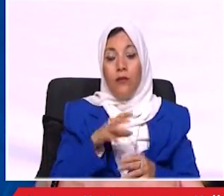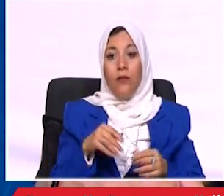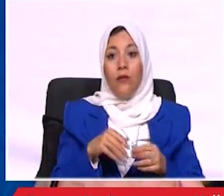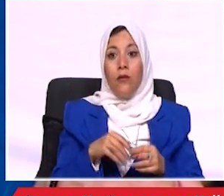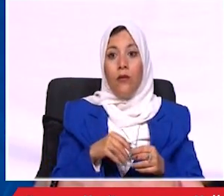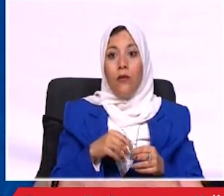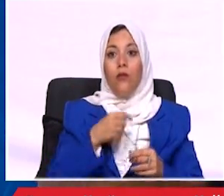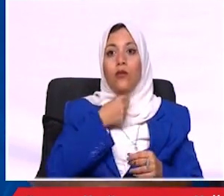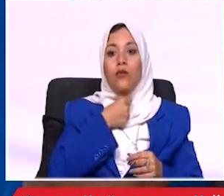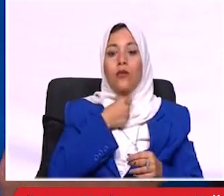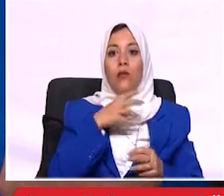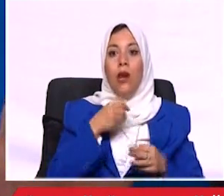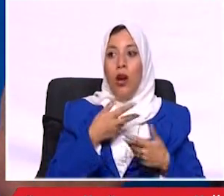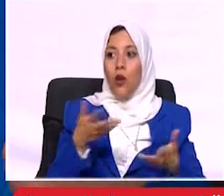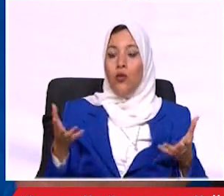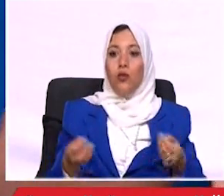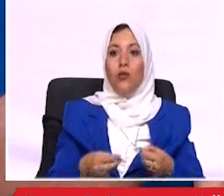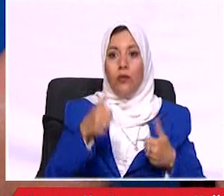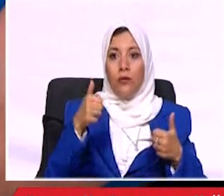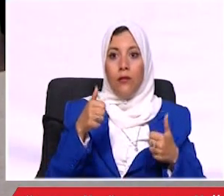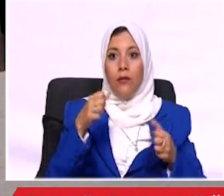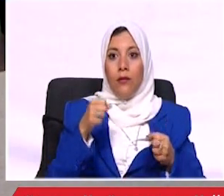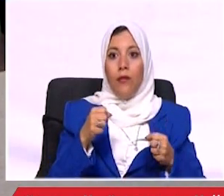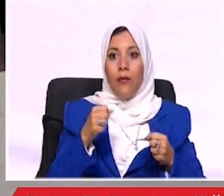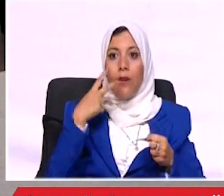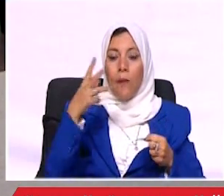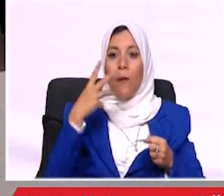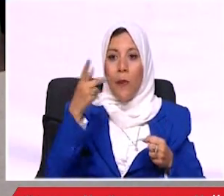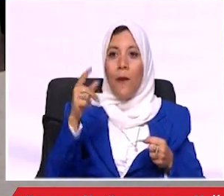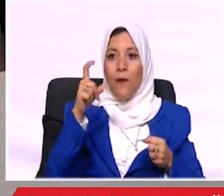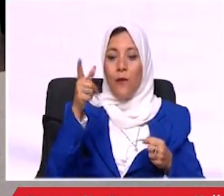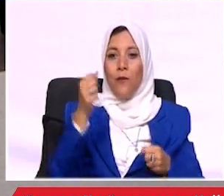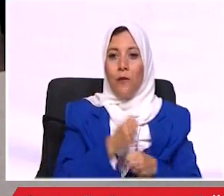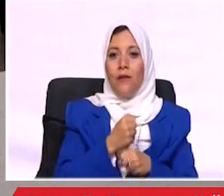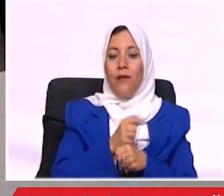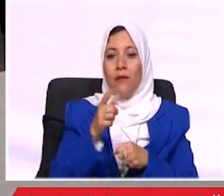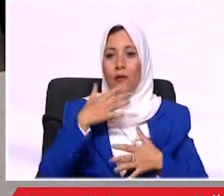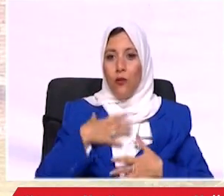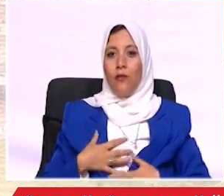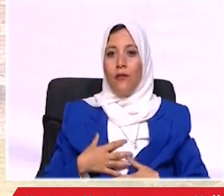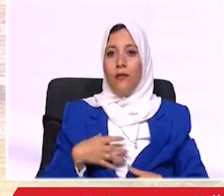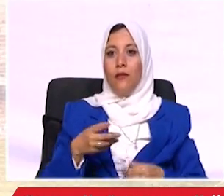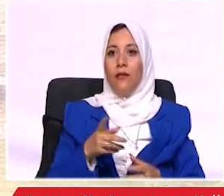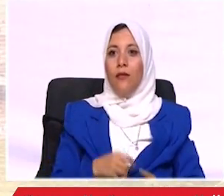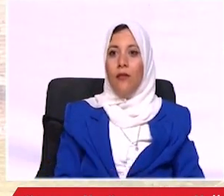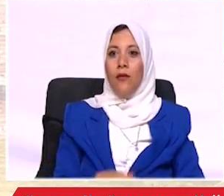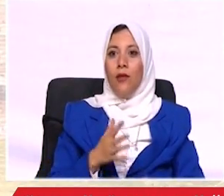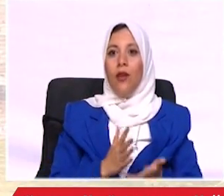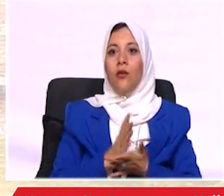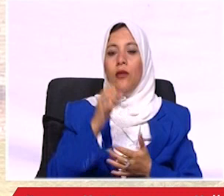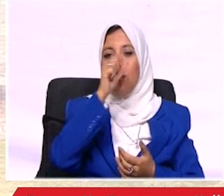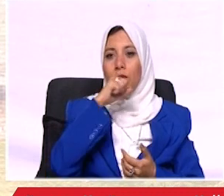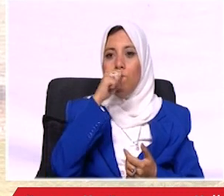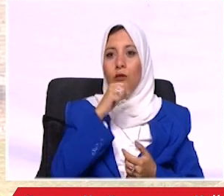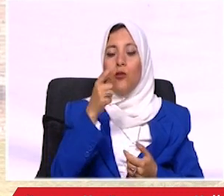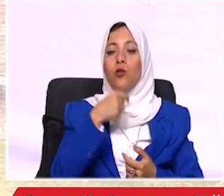وكان صوته كان حلو قوي، كنا دايما باك ستيج واحنا بنجهز. هنا بقى كان دايما عز يقعد يغني باك ستيج،